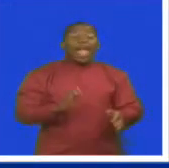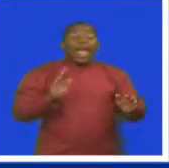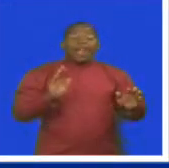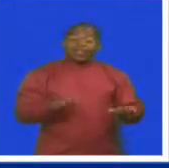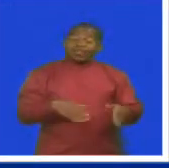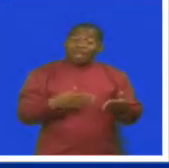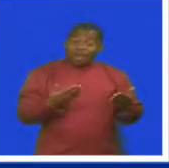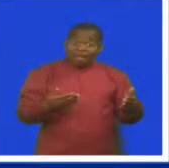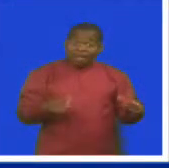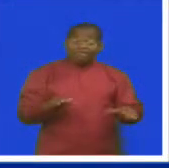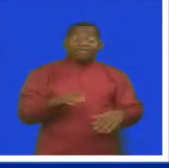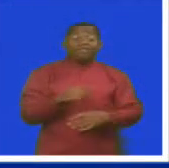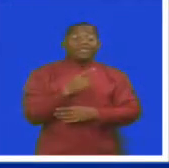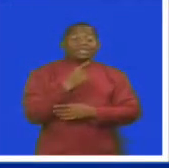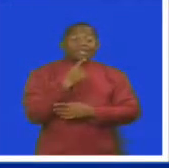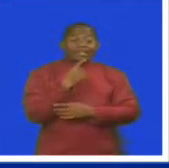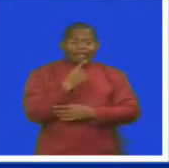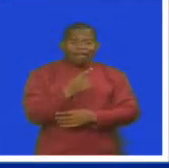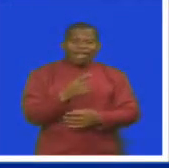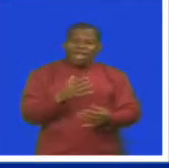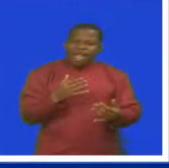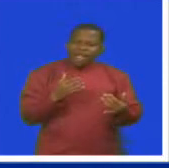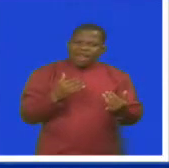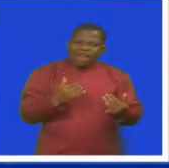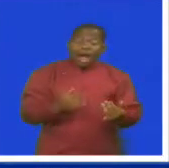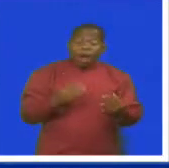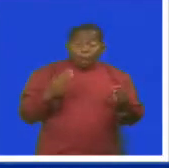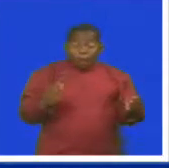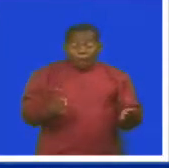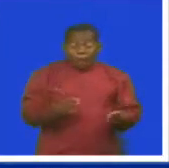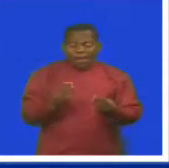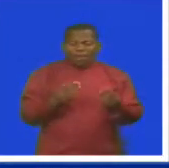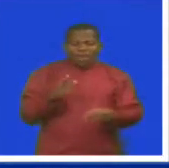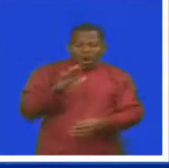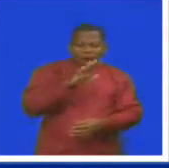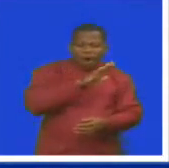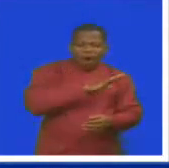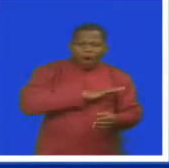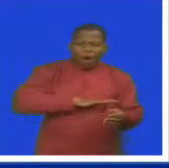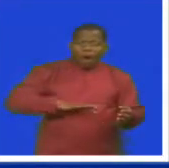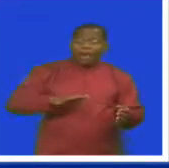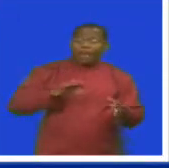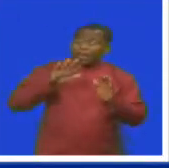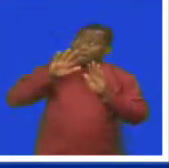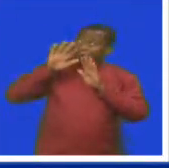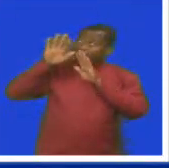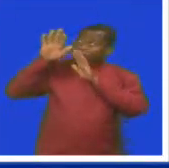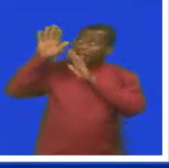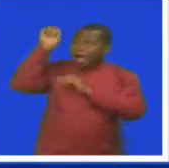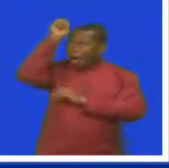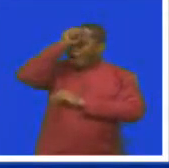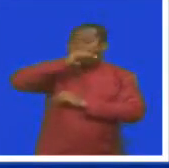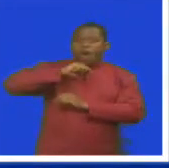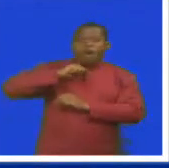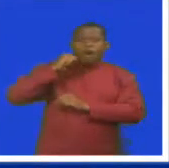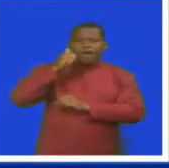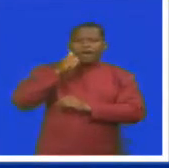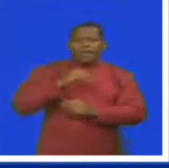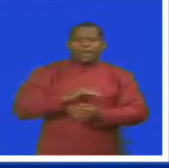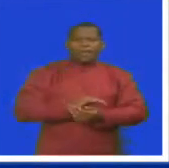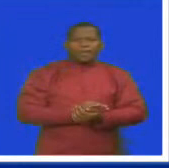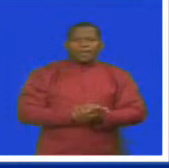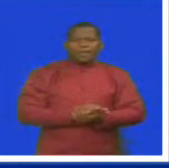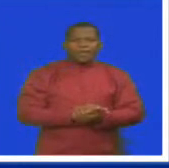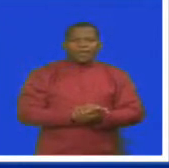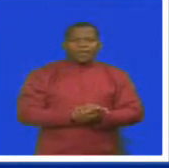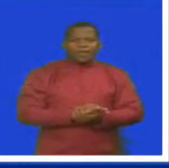mine Jehova. Muloko nje bese ke kugcineni seyithi ke simemetela ukuthi ayibhodle